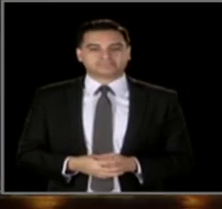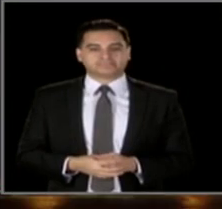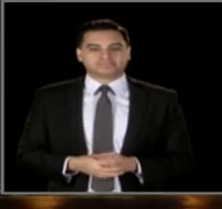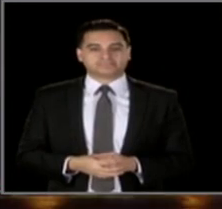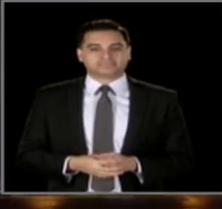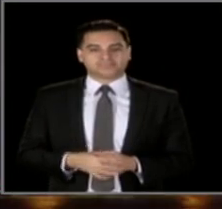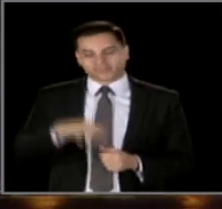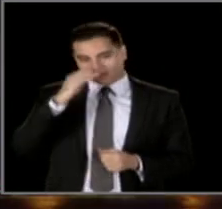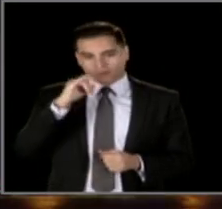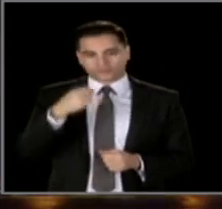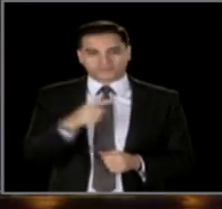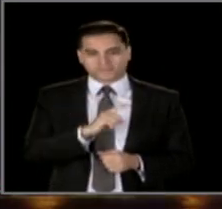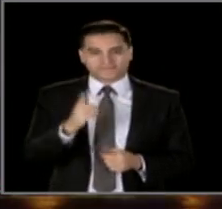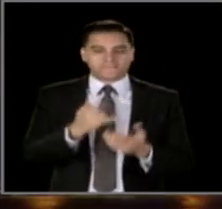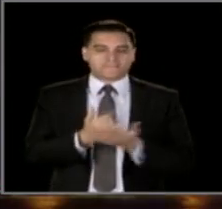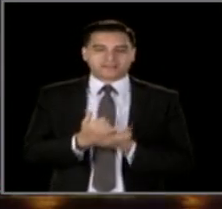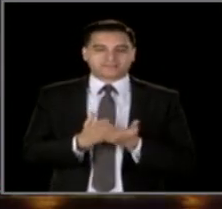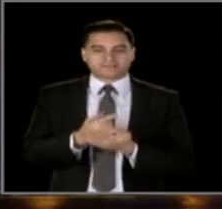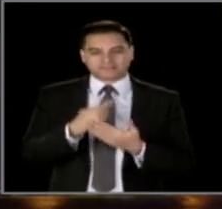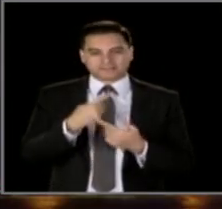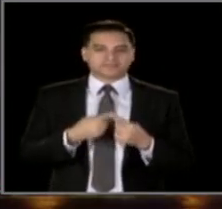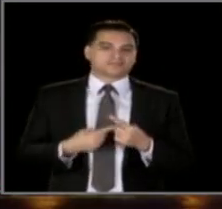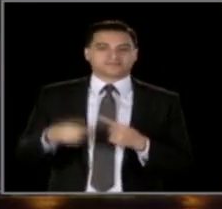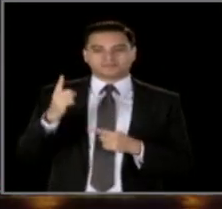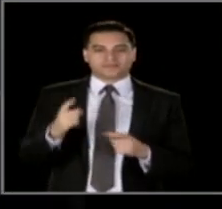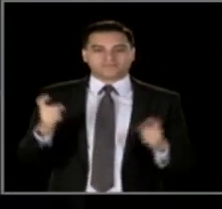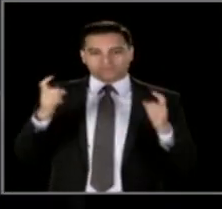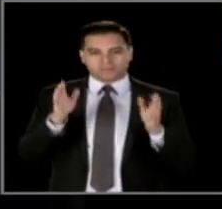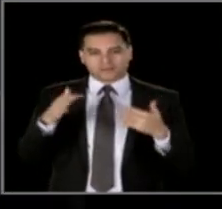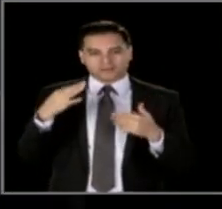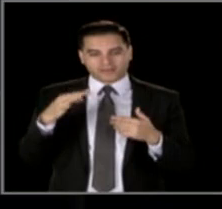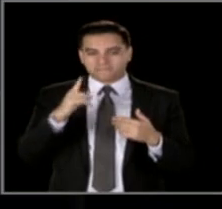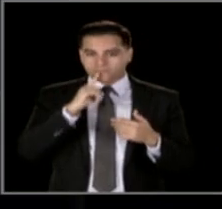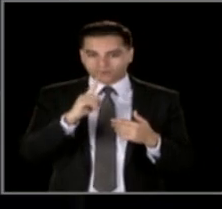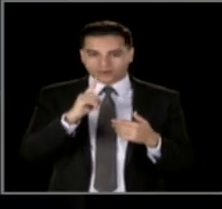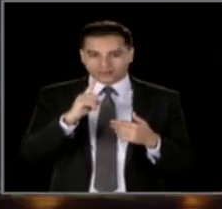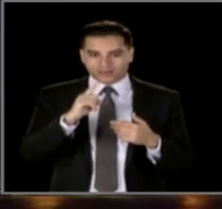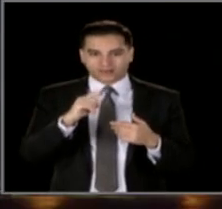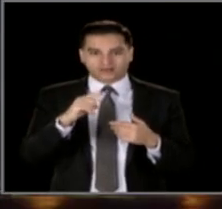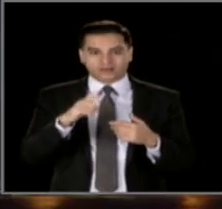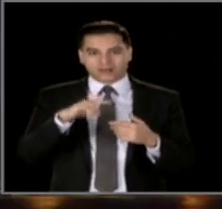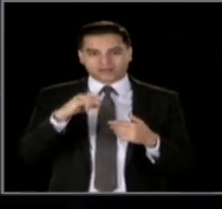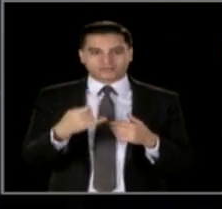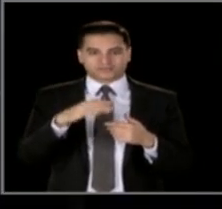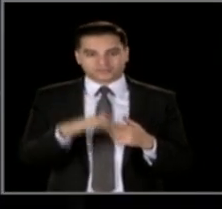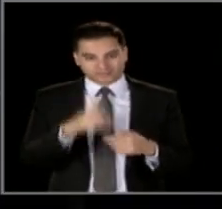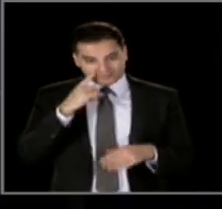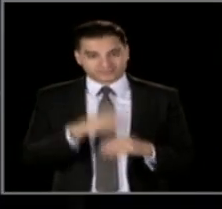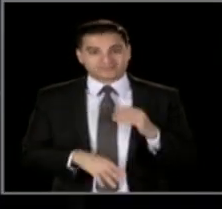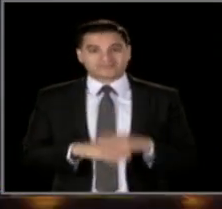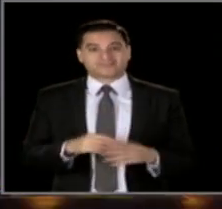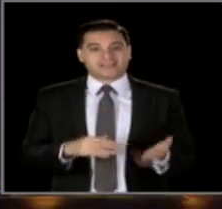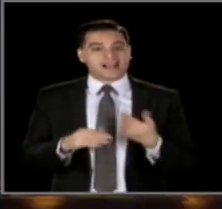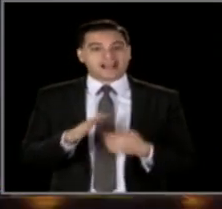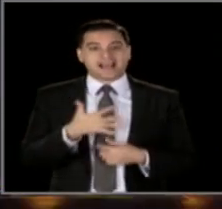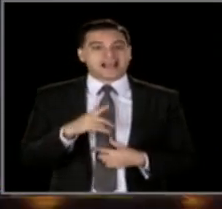لو ما خدتوش الجوكر يبقى مدرسة الرفعي إلى المربع الذهبي، ولكن ما تاخدوا الجوكر. لا لا لا. ليه